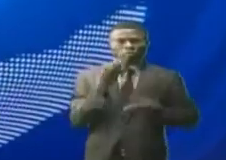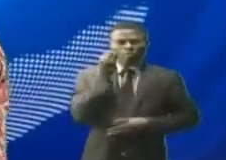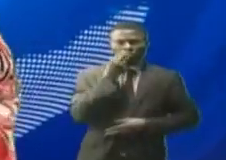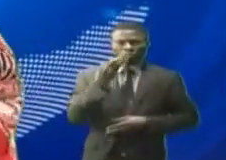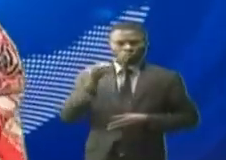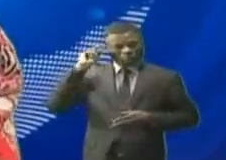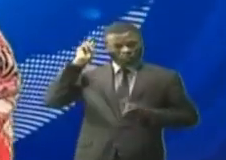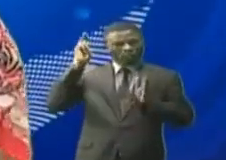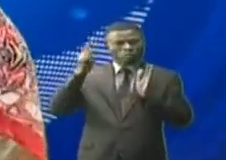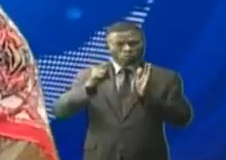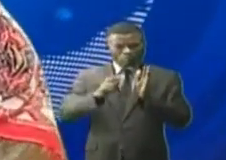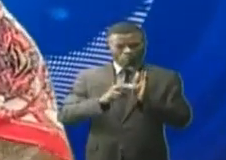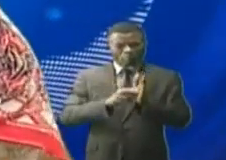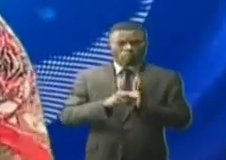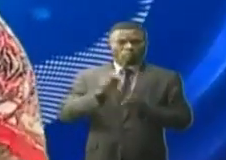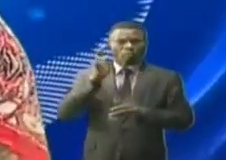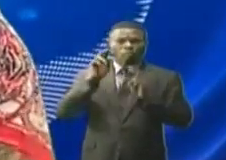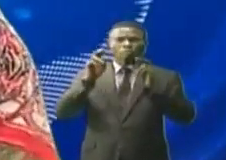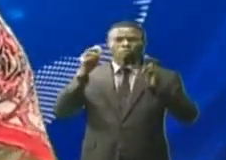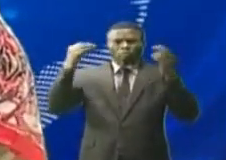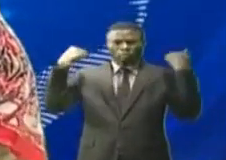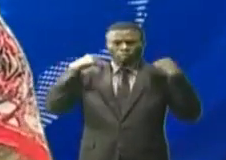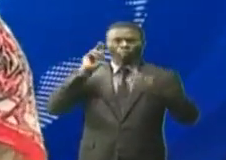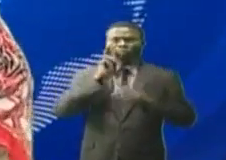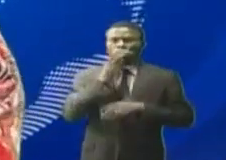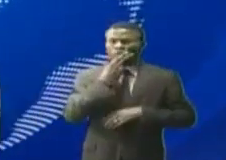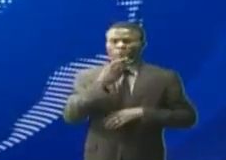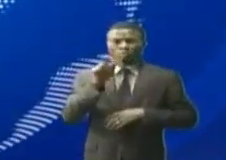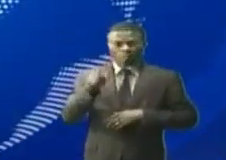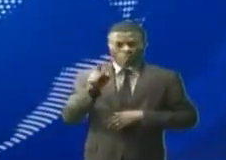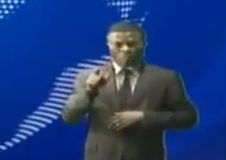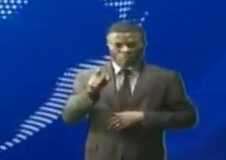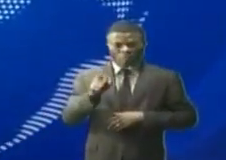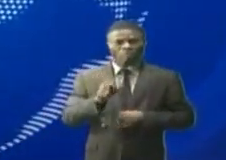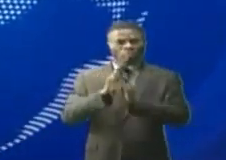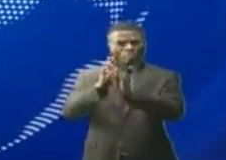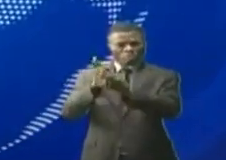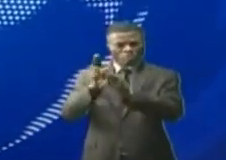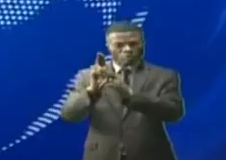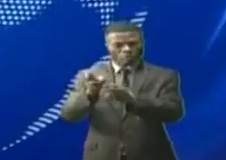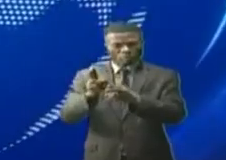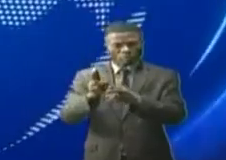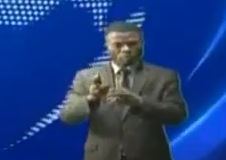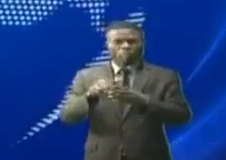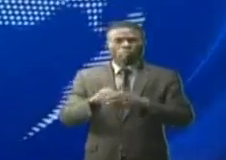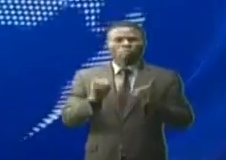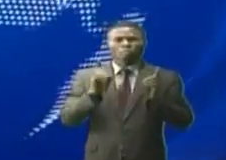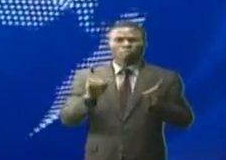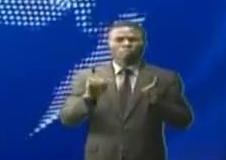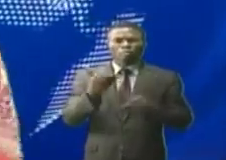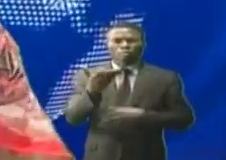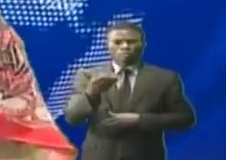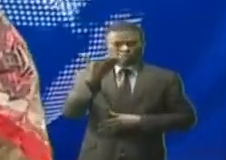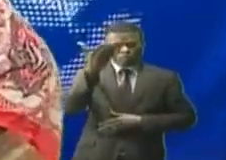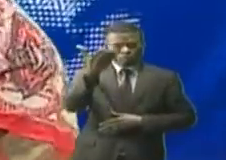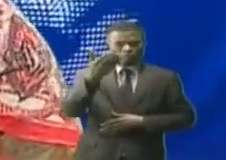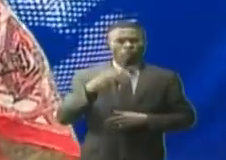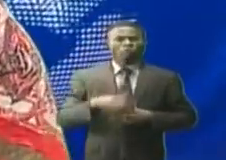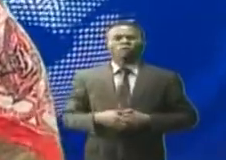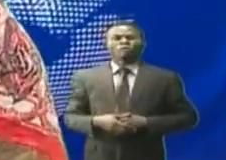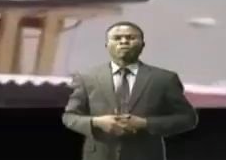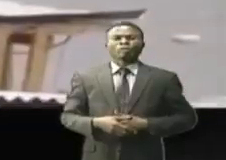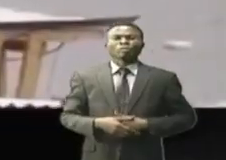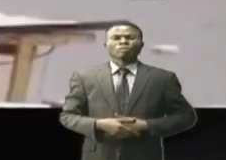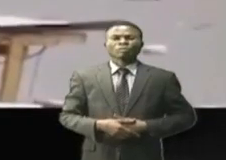gouvernement, du gouverneur, Belise Okonda, a fait le point au cours d'un point de presse. Willy Atunakov,